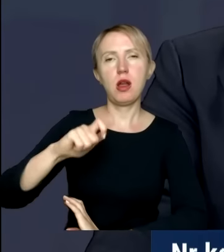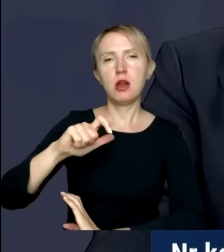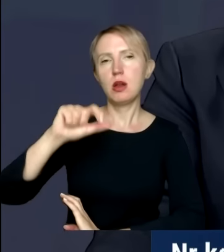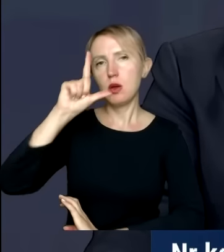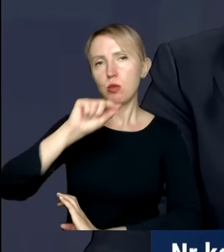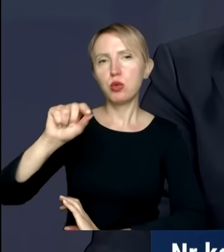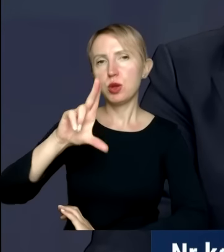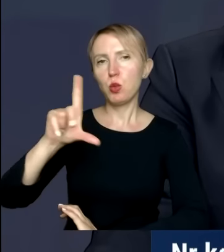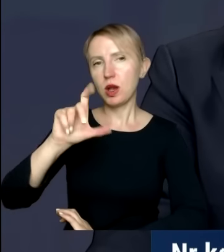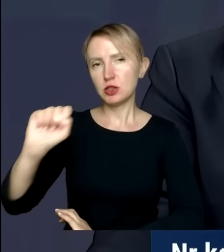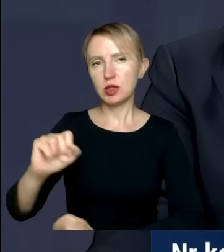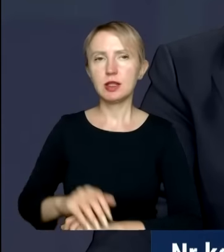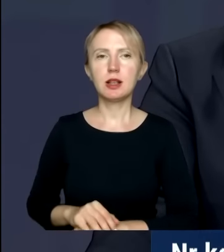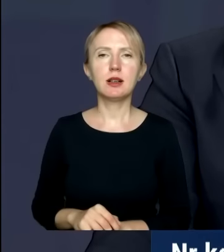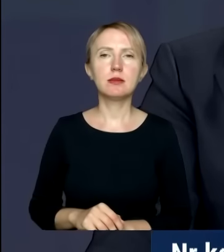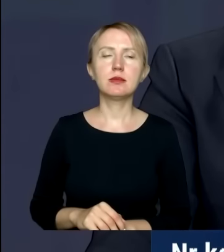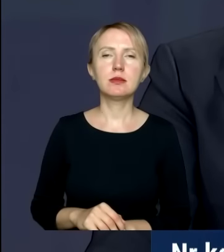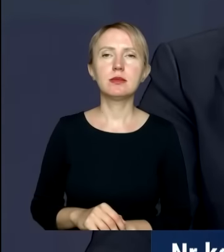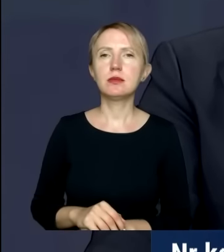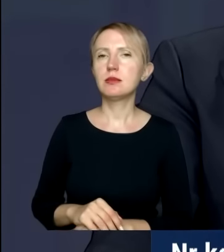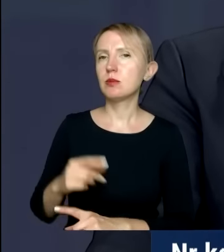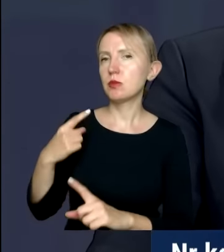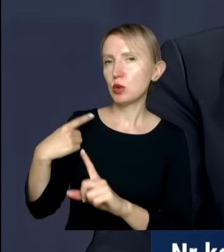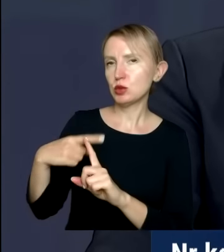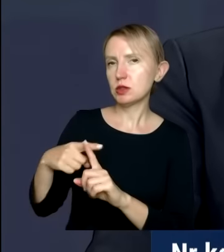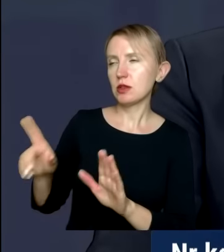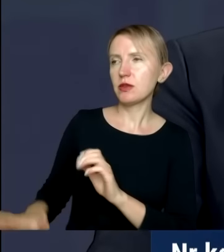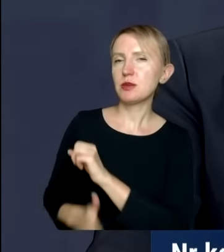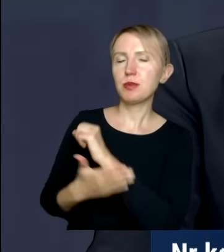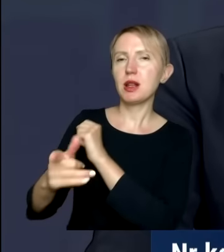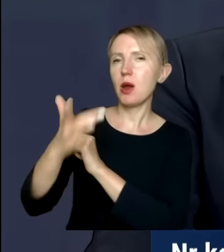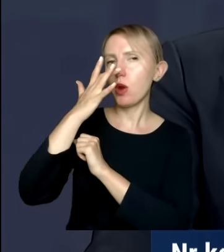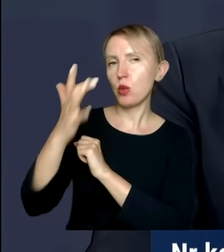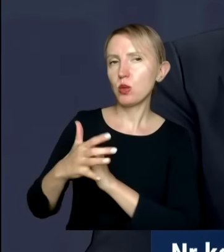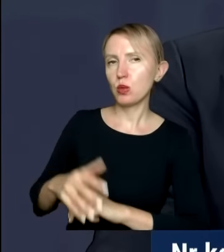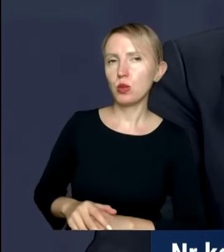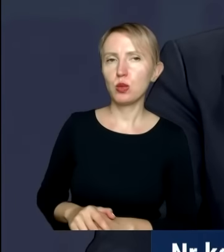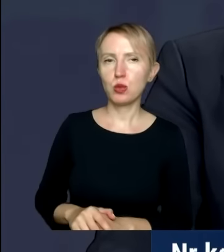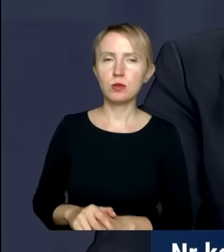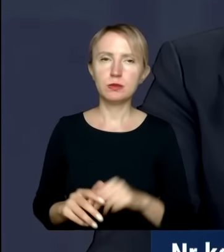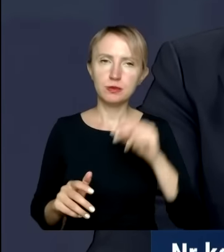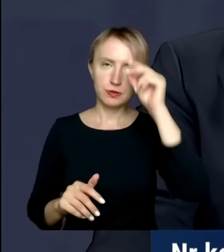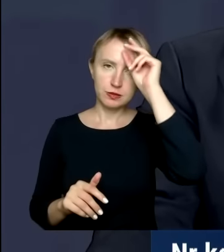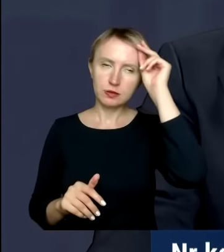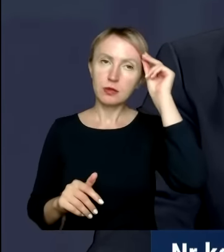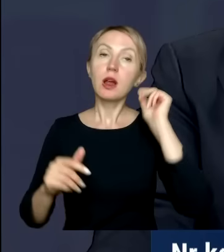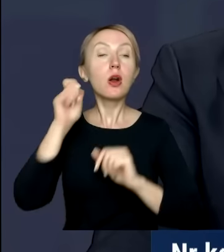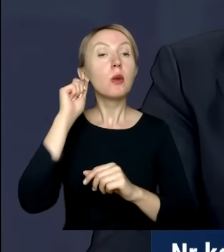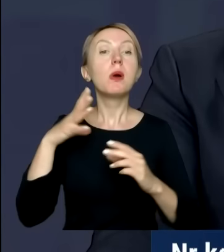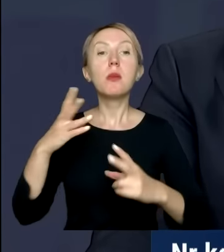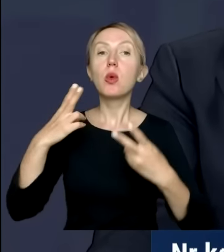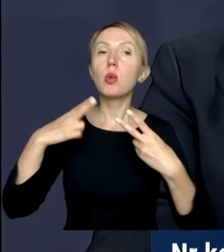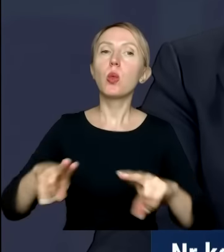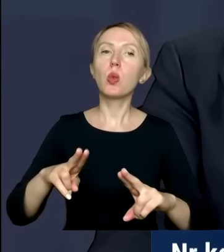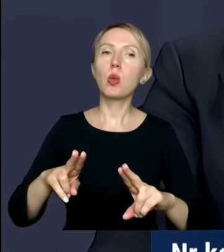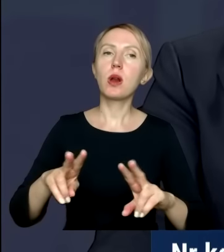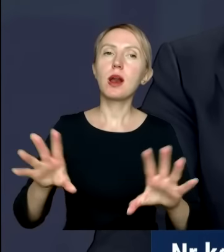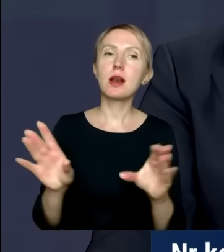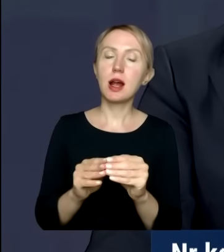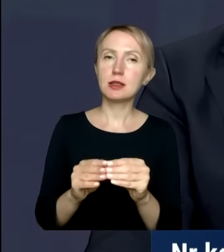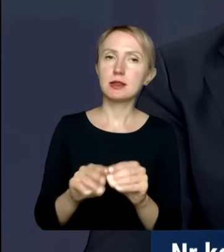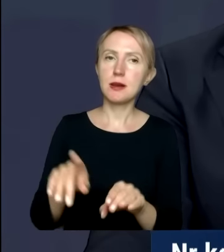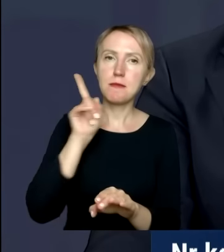granicy uczestniczyła pozytywnie w stosunku do do tych nielegalnych migrantów to warto wspomnieć stron uczestniczyła razem z tym